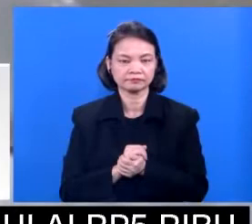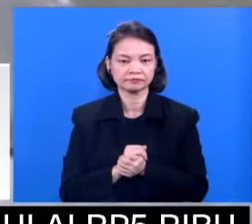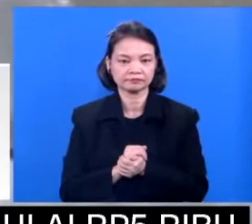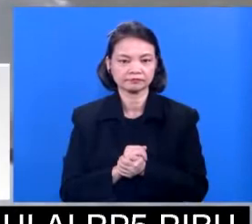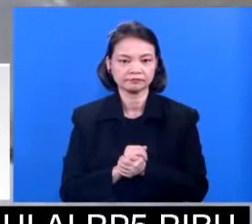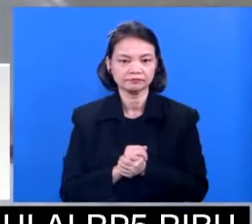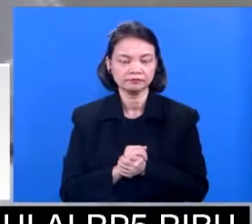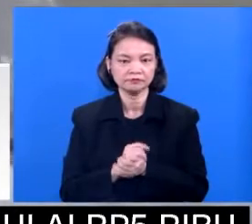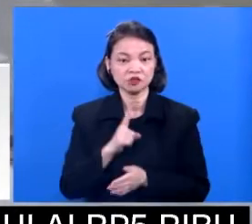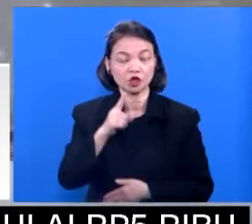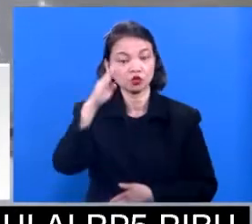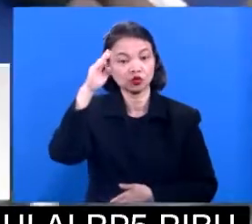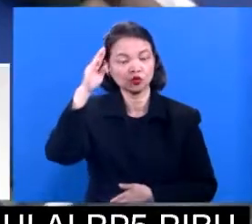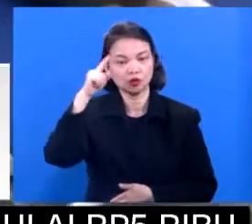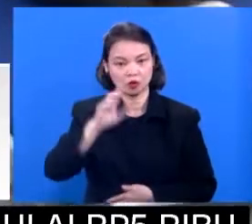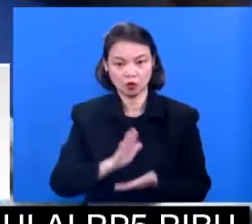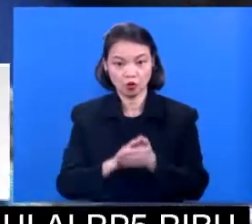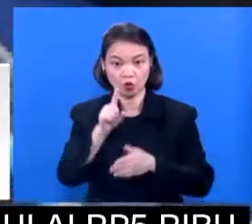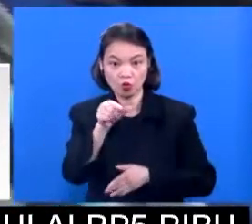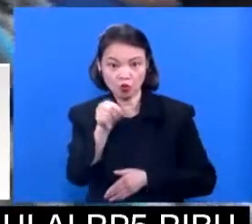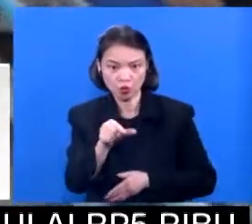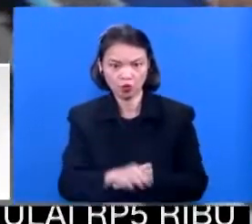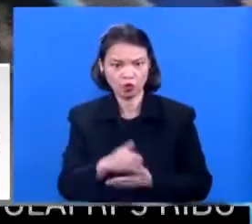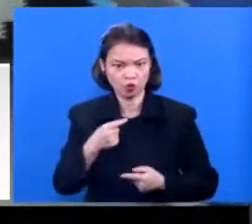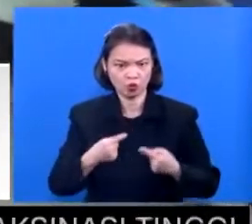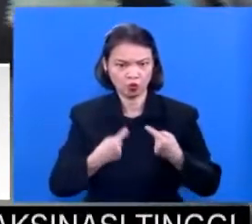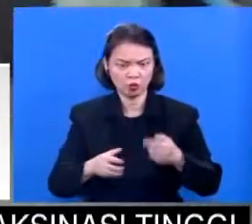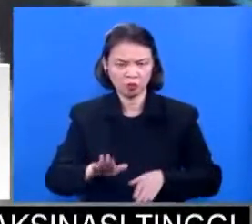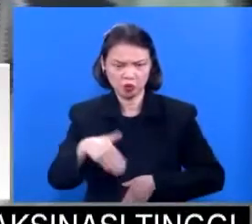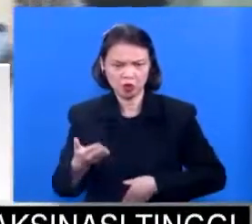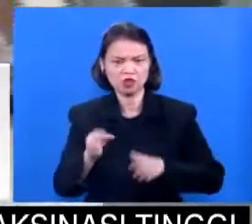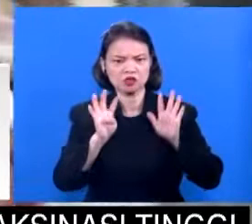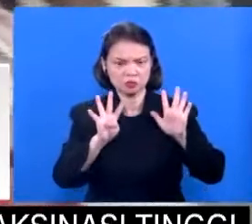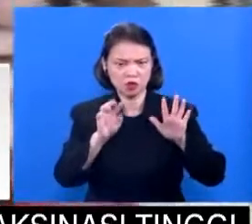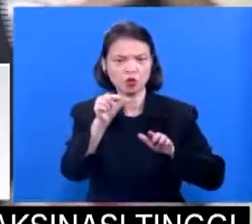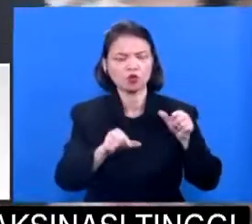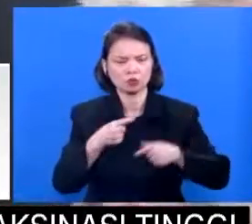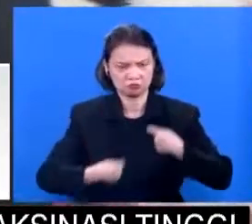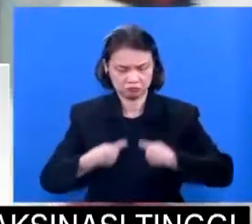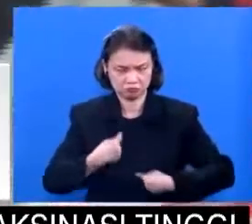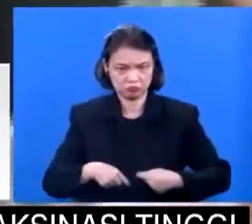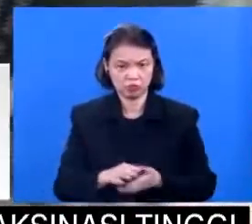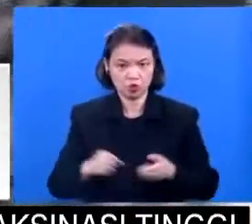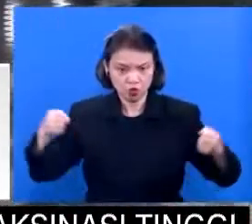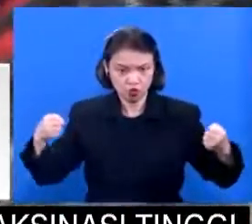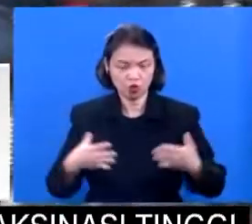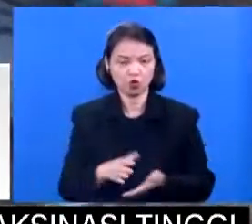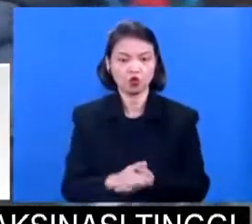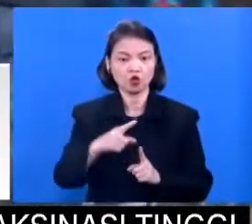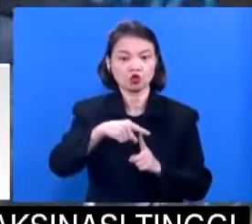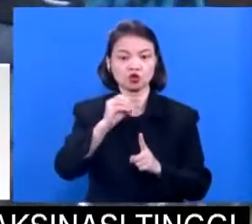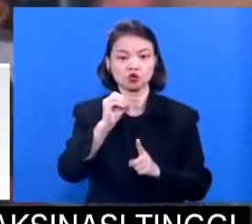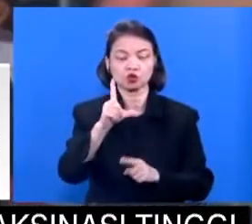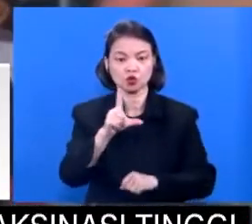Sementara itu, satu orang tewas dan sembilan lainnya terluka setelah sebuah minibus mengalami kecelakaan di ruas tol Cipali, Subang, Jawa Barat pada Rabu